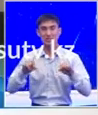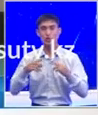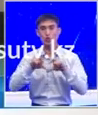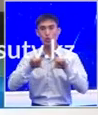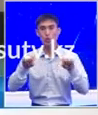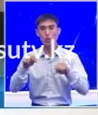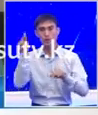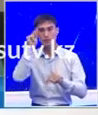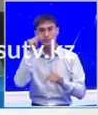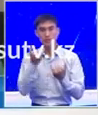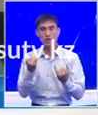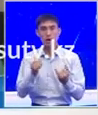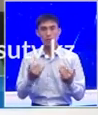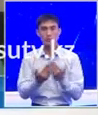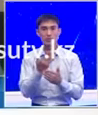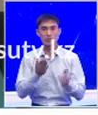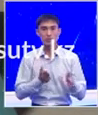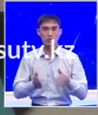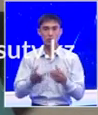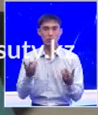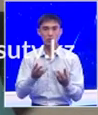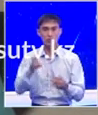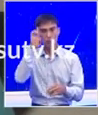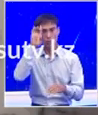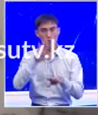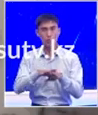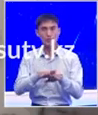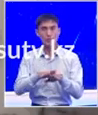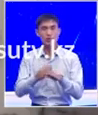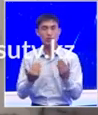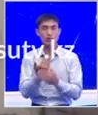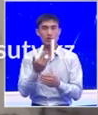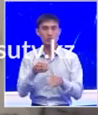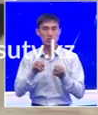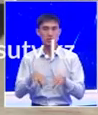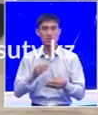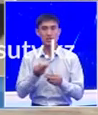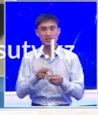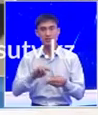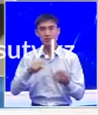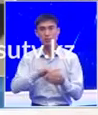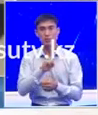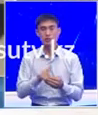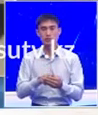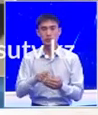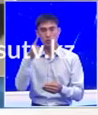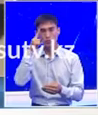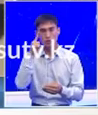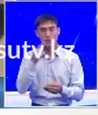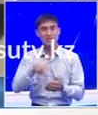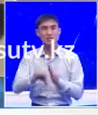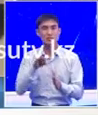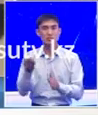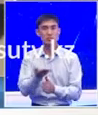обновление дорог надеемся что новый аким решит эти вопросы мифа я думаю избранные нами аким сможет